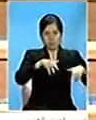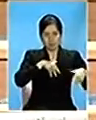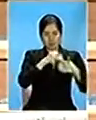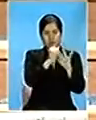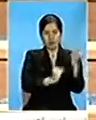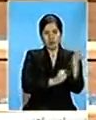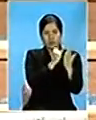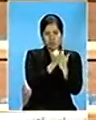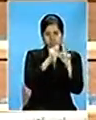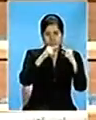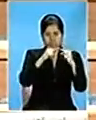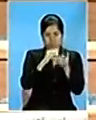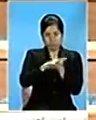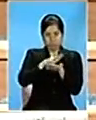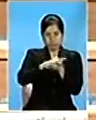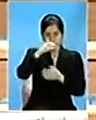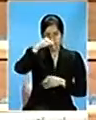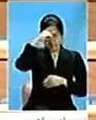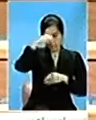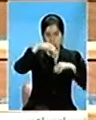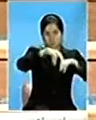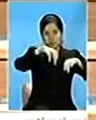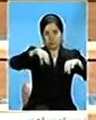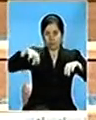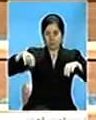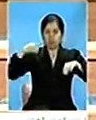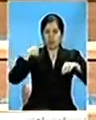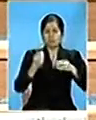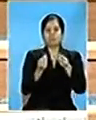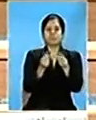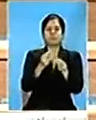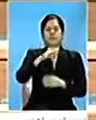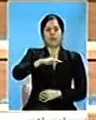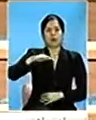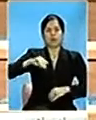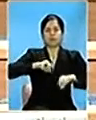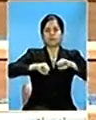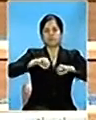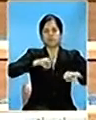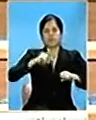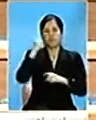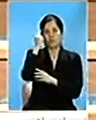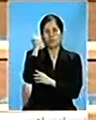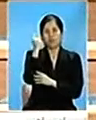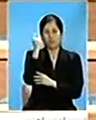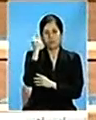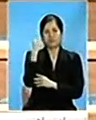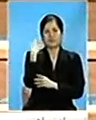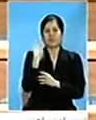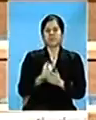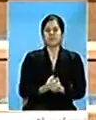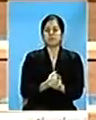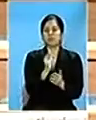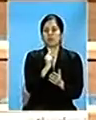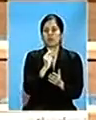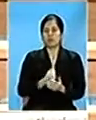จังหวัดโรงเรียนมัธยมทั่วประเทศเพื่อที่จะให้เยาวชนคนรุ่นใหม่ได้เห็นถึงแนวคิดที่ดีๆเพื่อที่จ